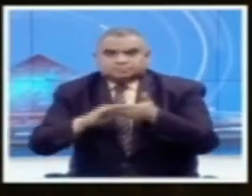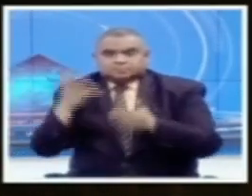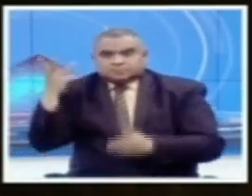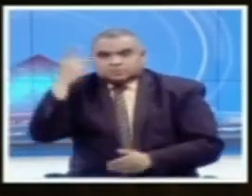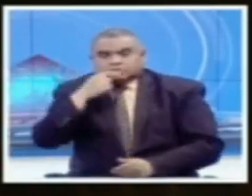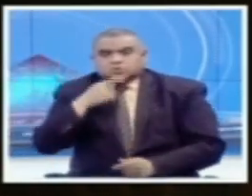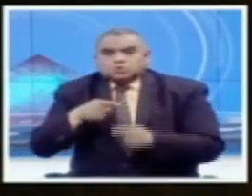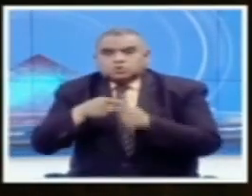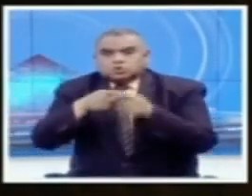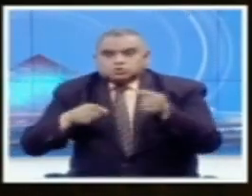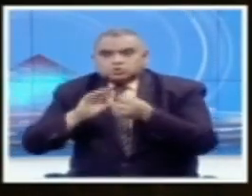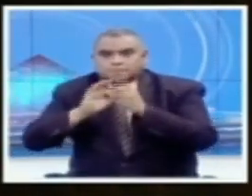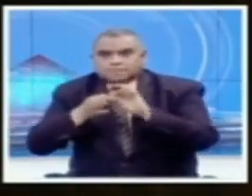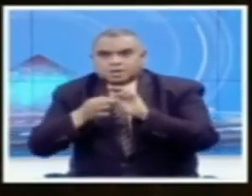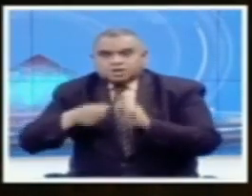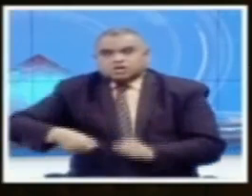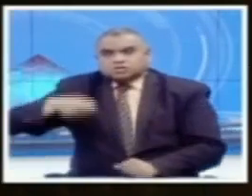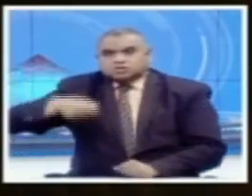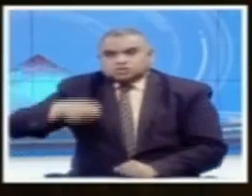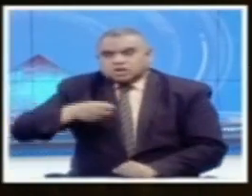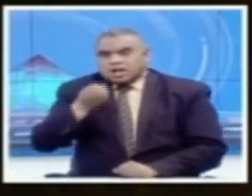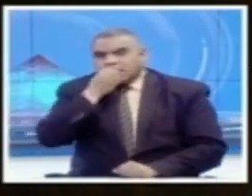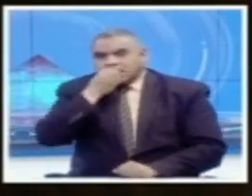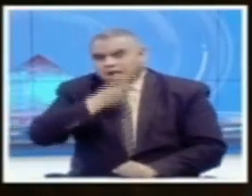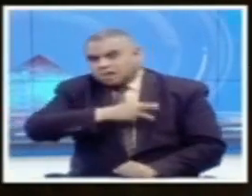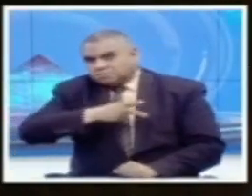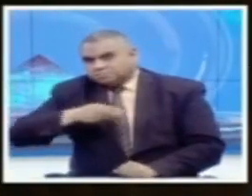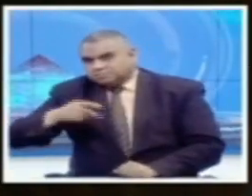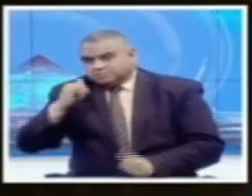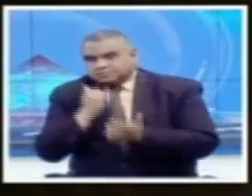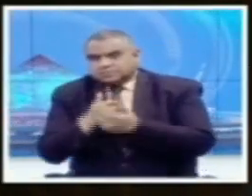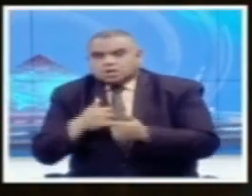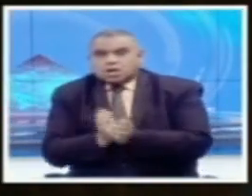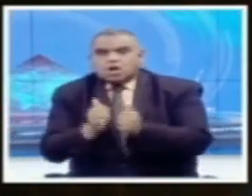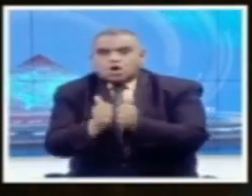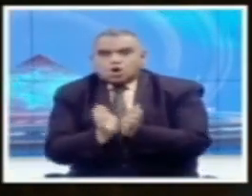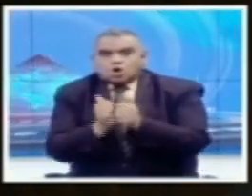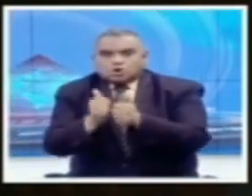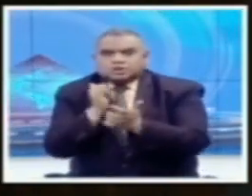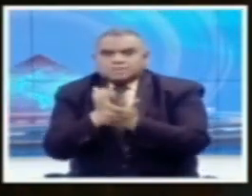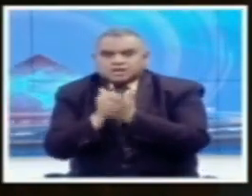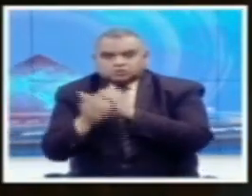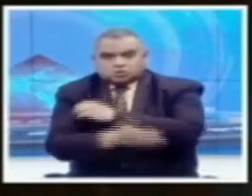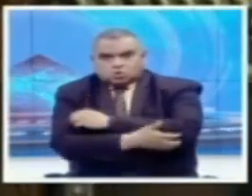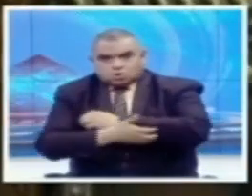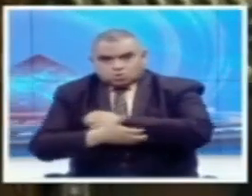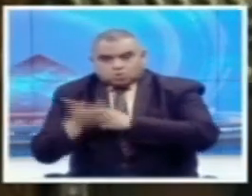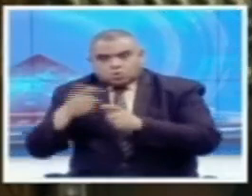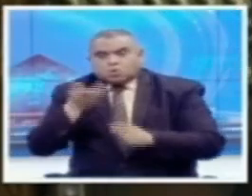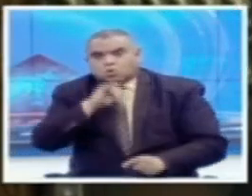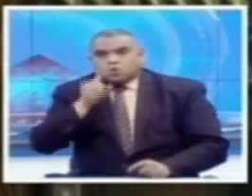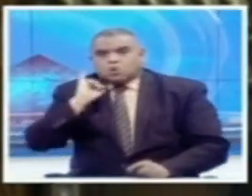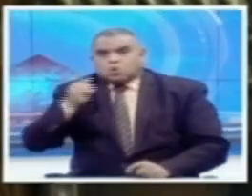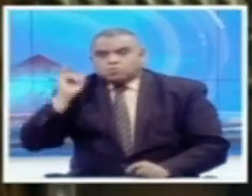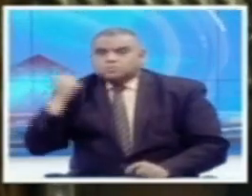توفير 500,000 شنطة من السلع الغذائية للأسر الأولى بالرعاية، وتوفير 500